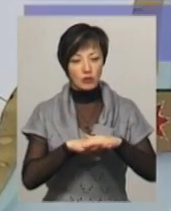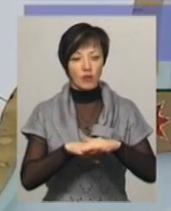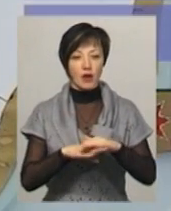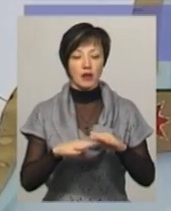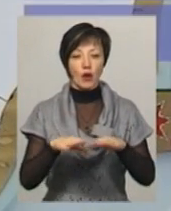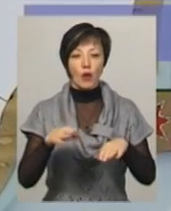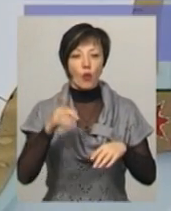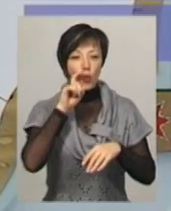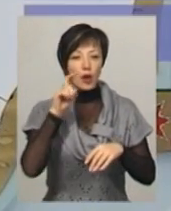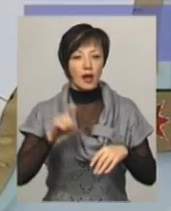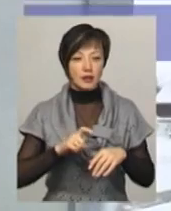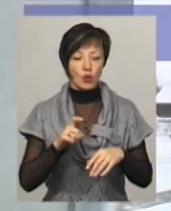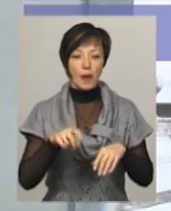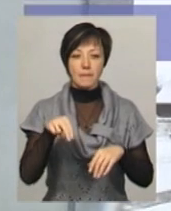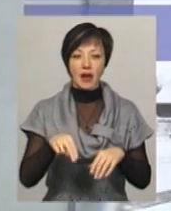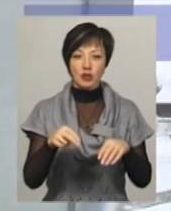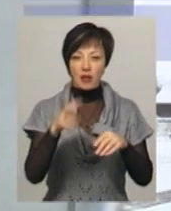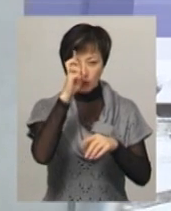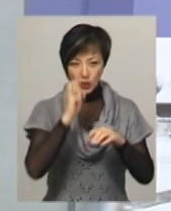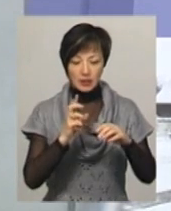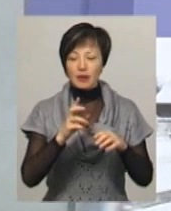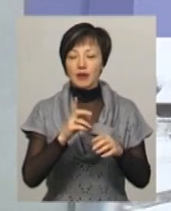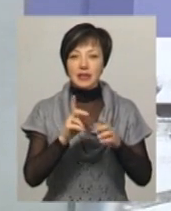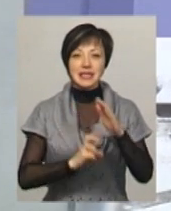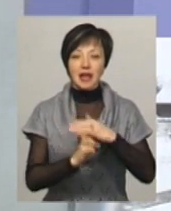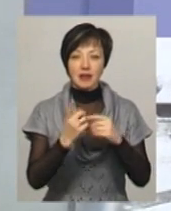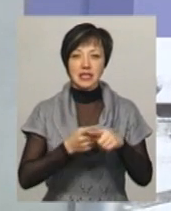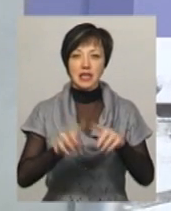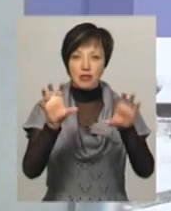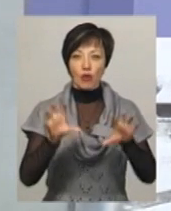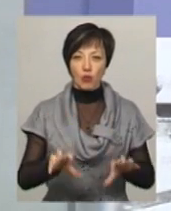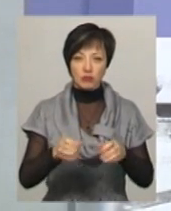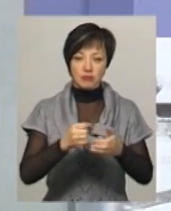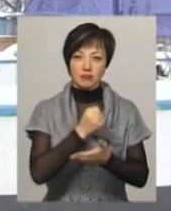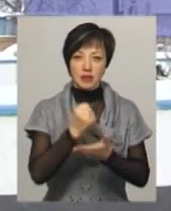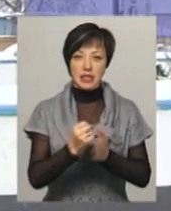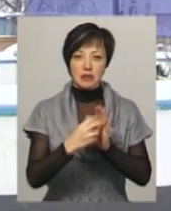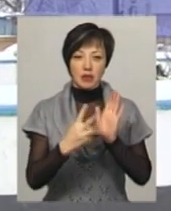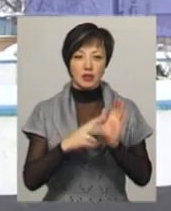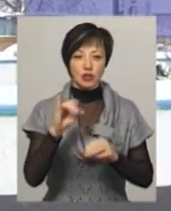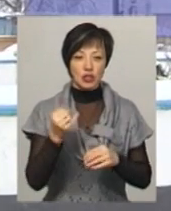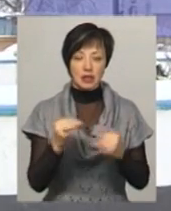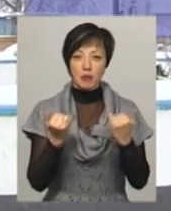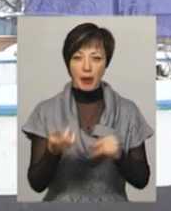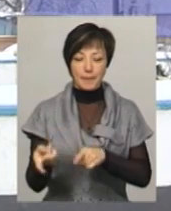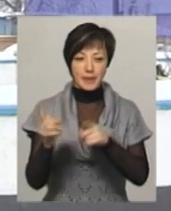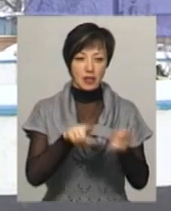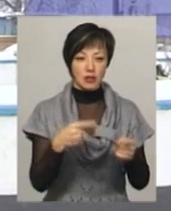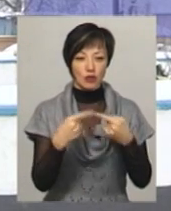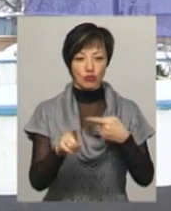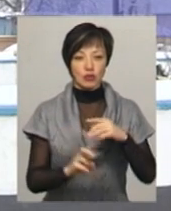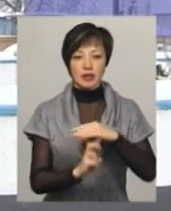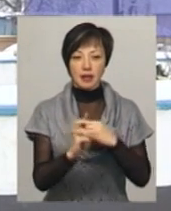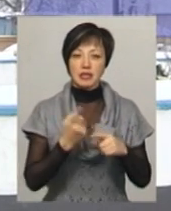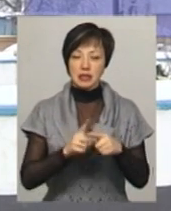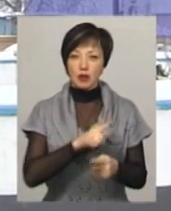до помісної Української православної церкви. Цей закон Рада ухвалила 17 січня. Тепер, щоб перейти до іншої церкви,